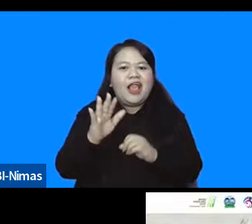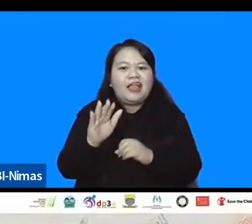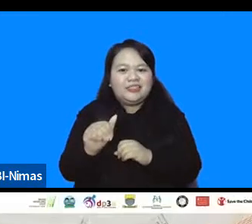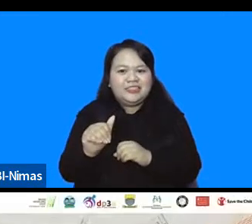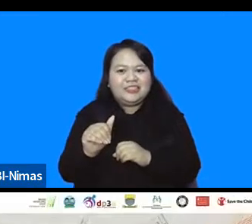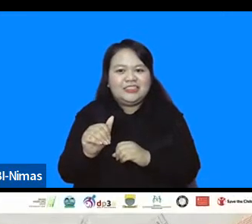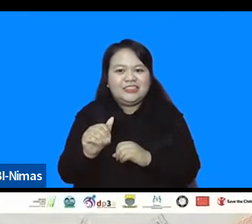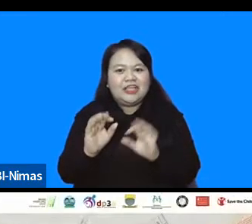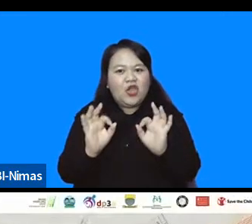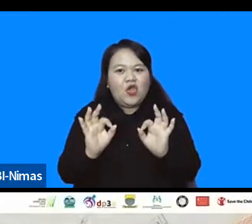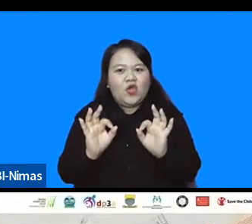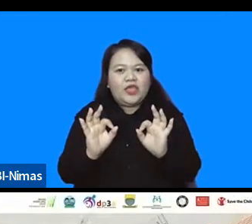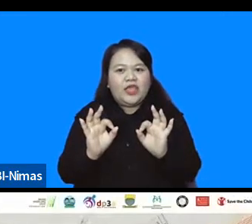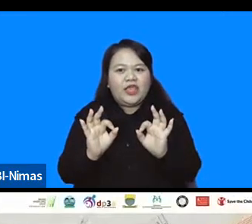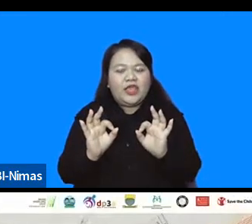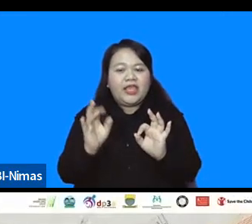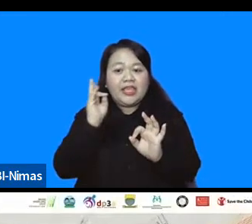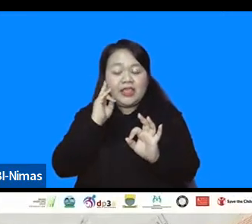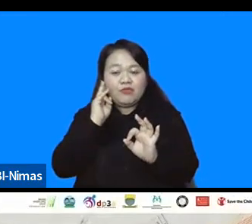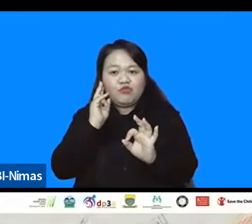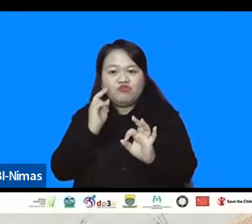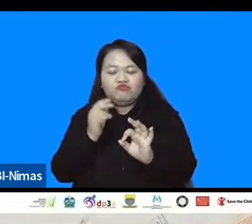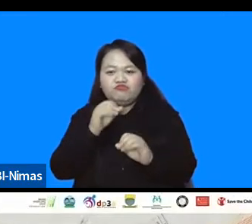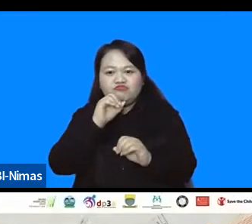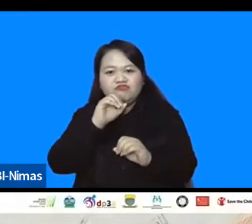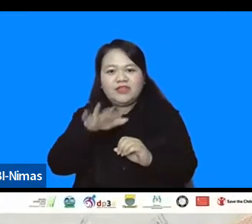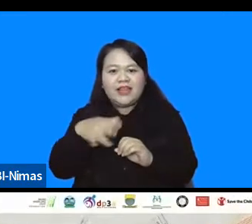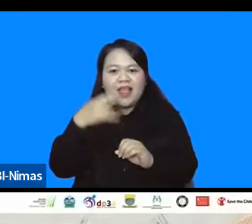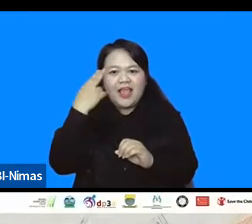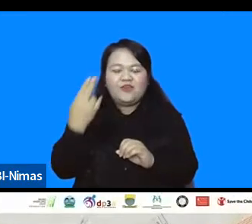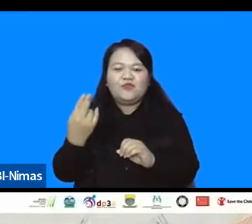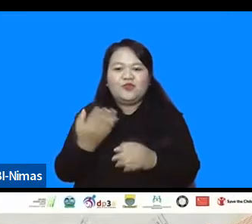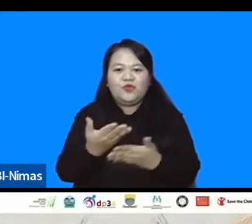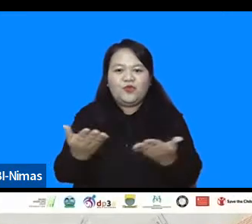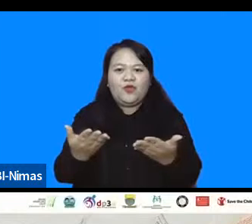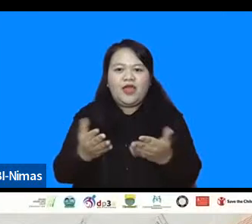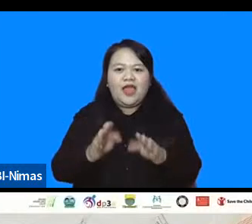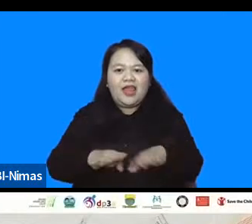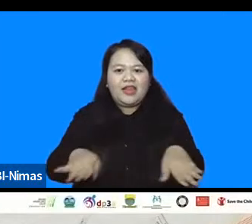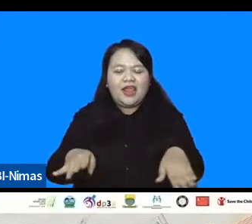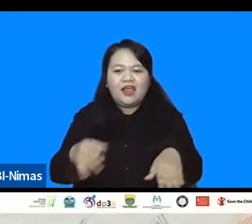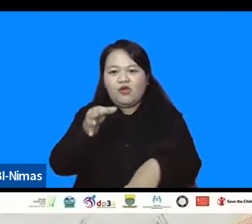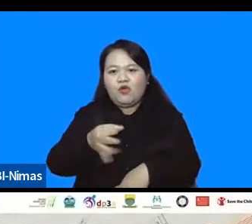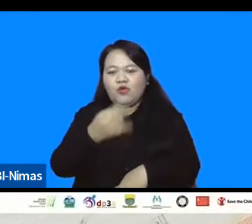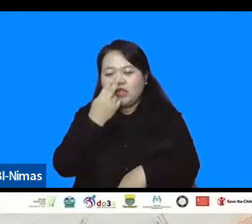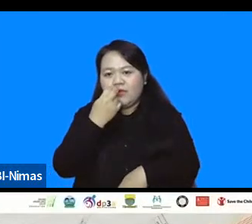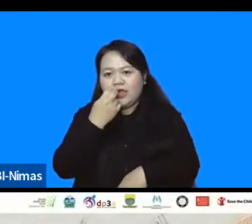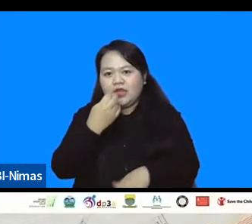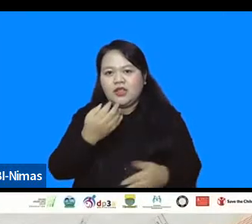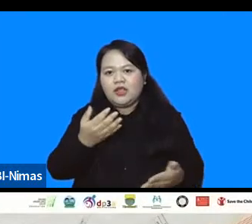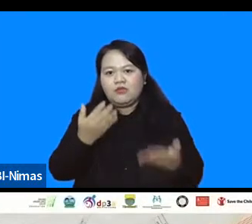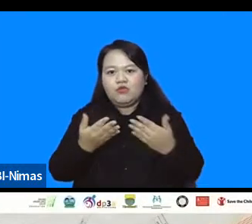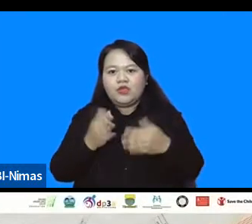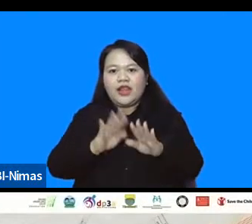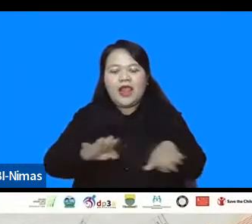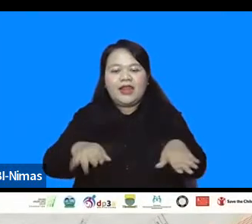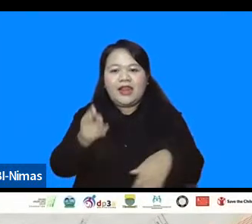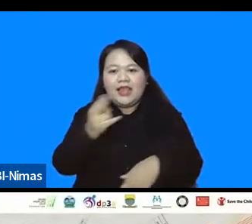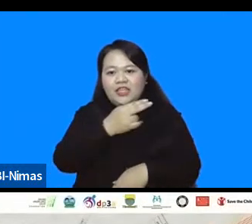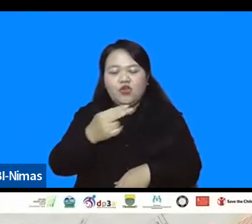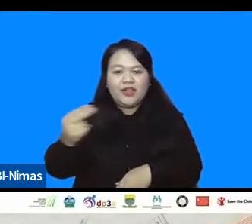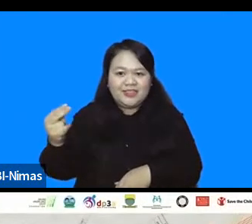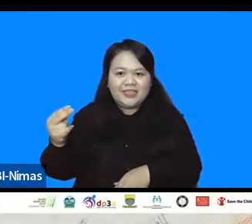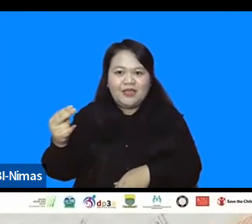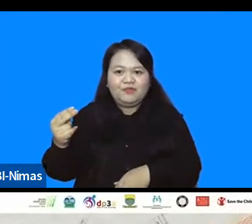Oke, mungkin Ya, ya juga Bunda pesen ya buat apa pesan untuk anak-anak Kota Bandung dan juga mungkin ini untuk anak-anak Indonesia sih